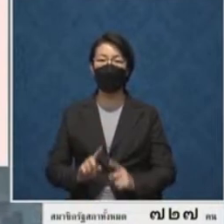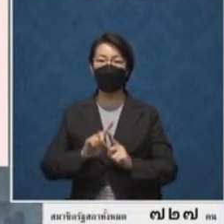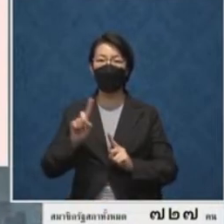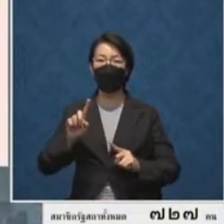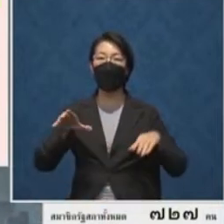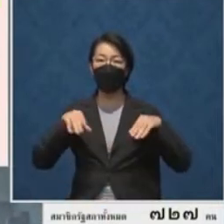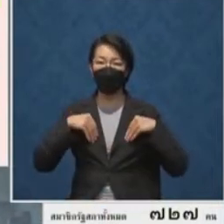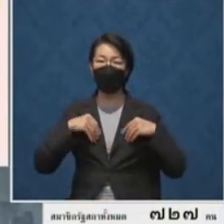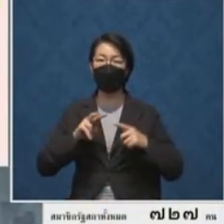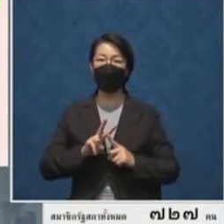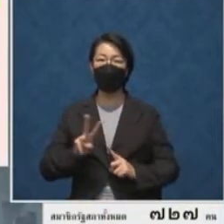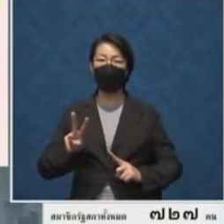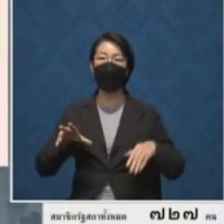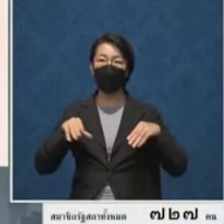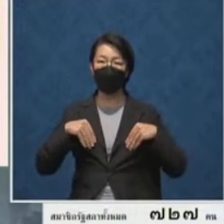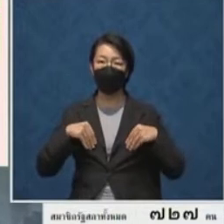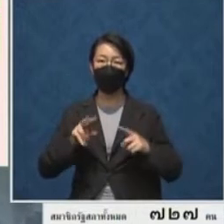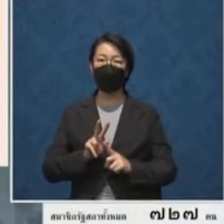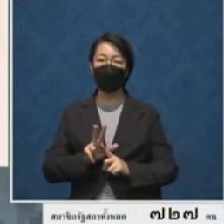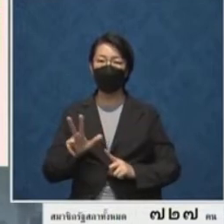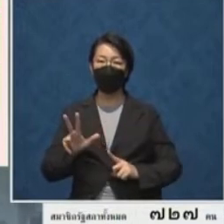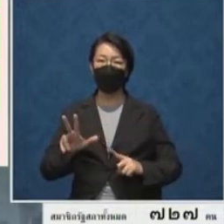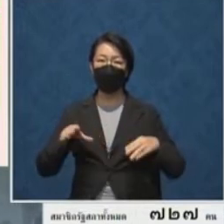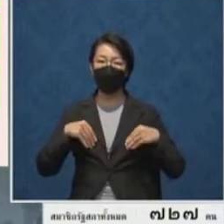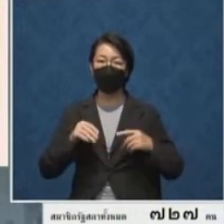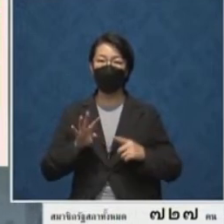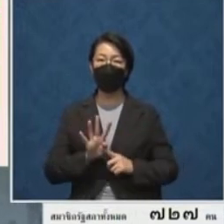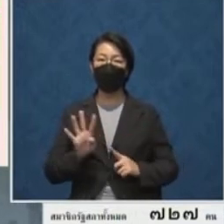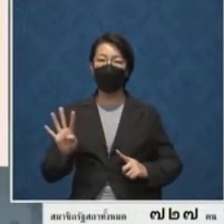2รับหลักการ3รับหลักการ4รับหลักการครับ